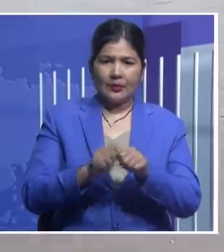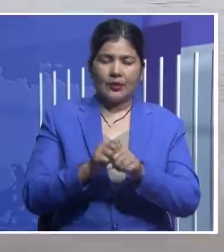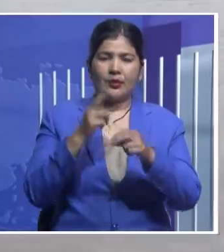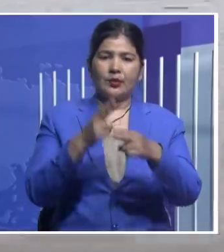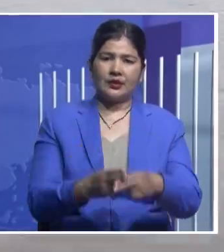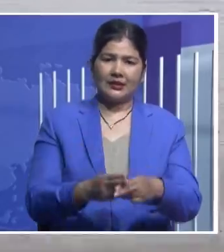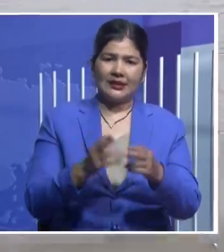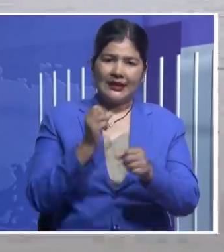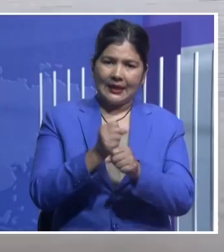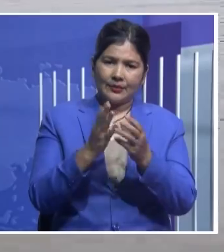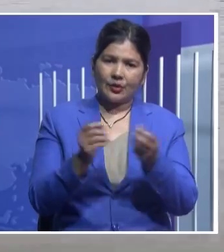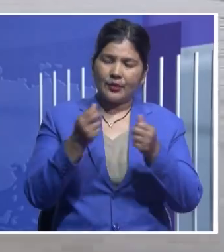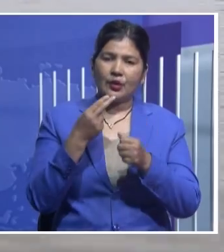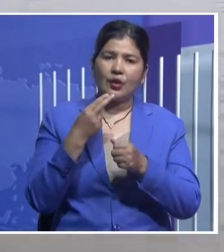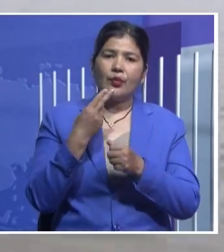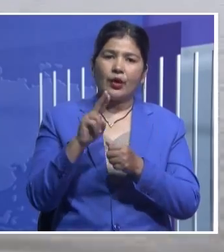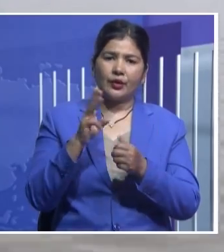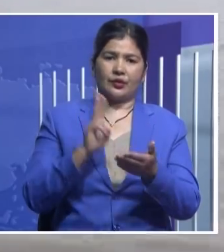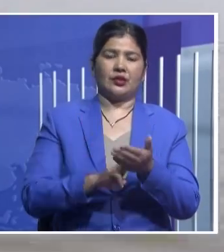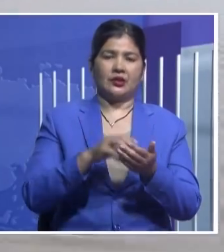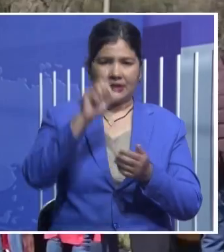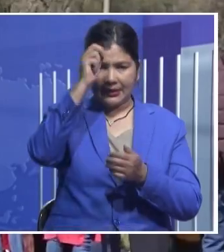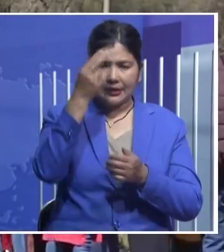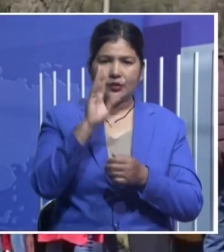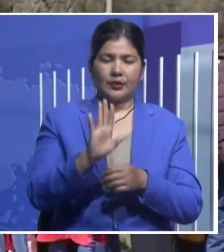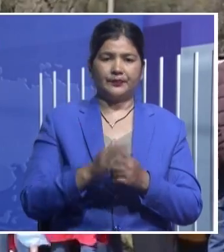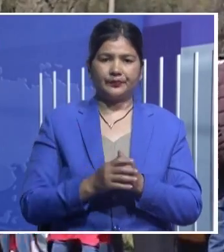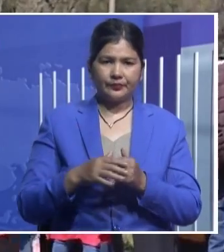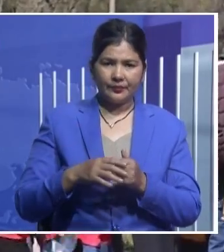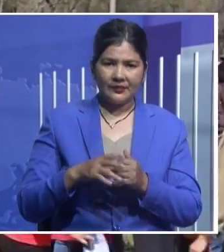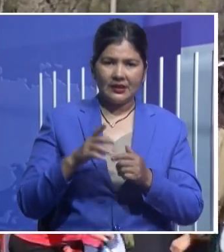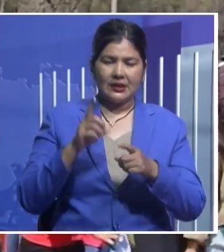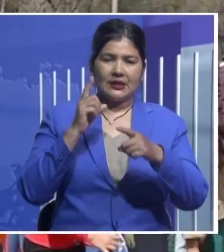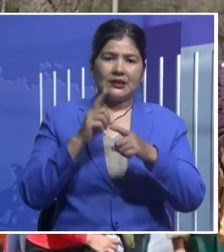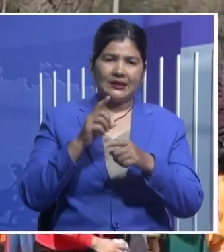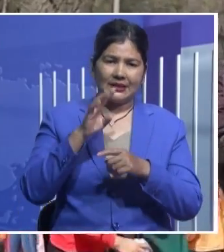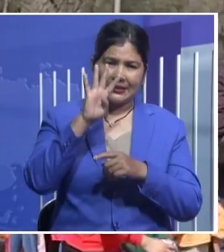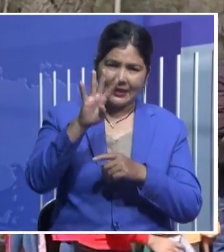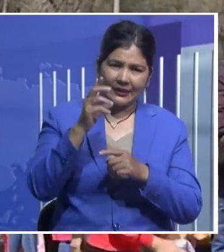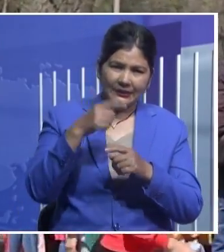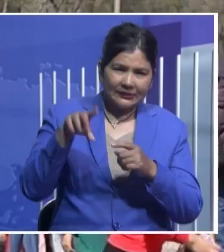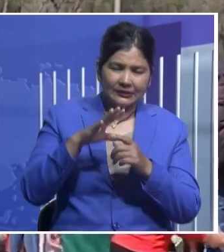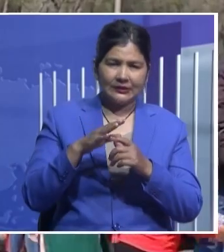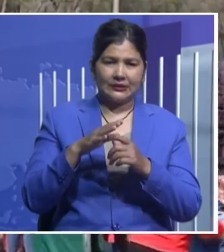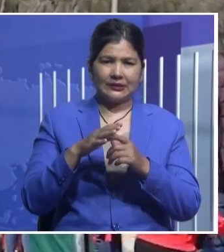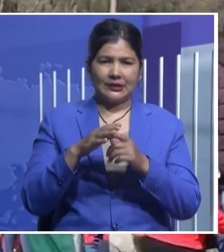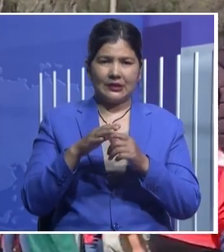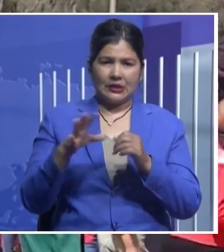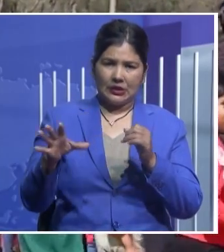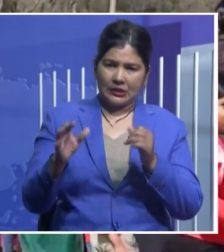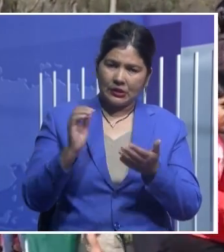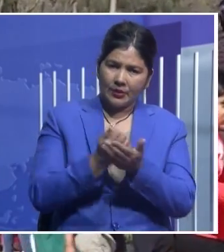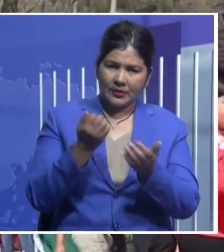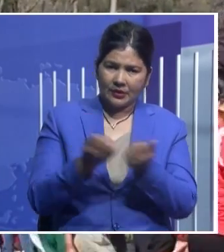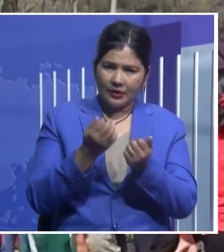भएको प्रदेशसभा सदस्य सरस्वती गौतमले जानकारी दिनुभयो। चारैतिर पक्की वालहरू उठाएर यसलाई संरक्षण गर्न पाए, माथिबाट